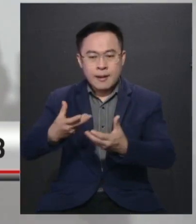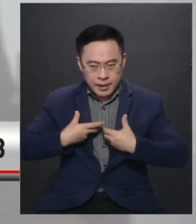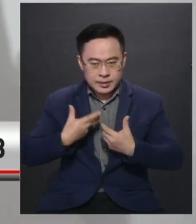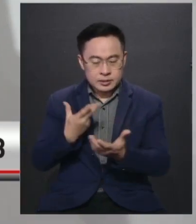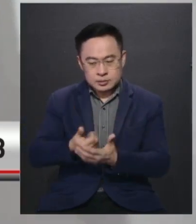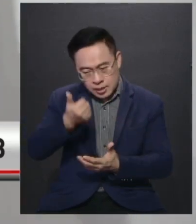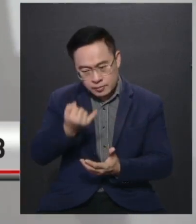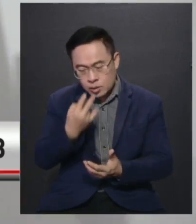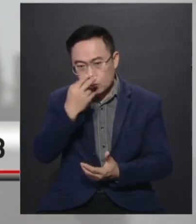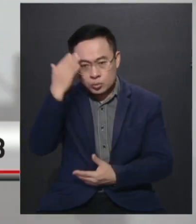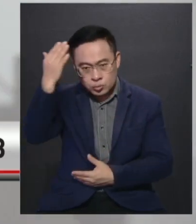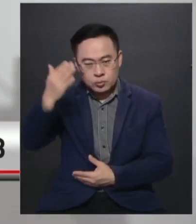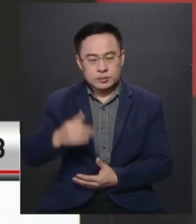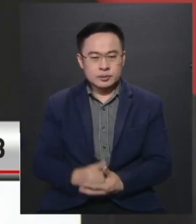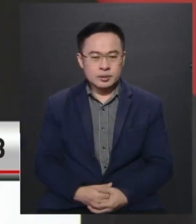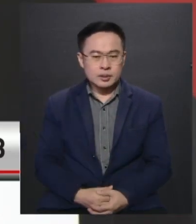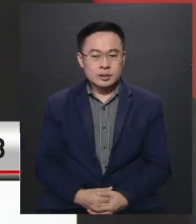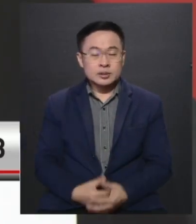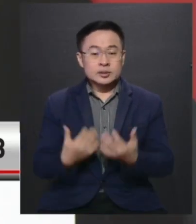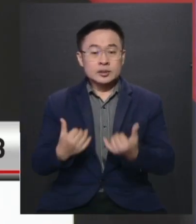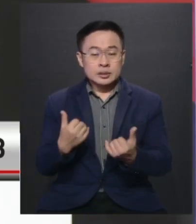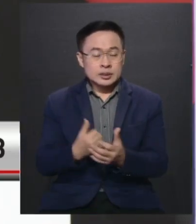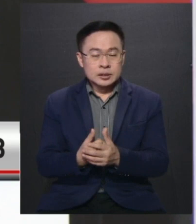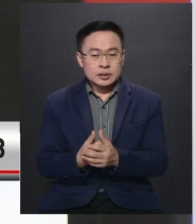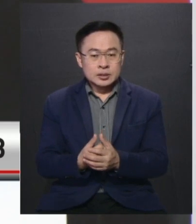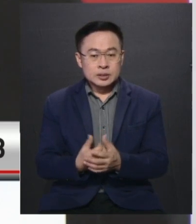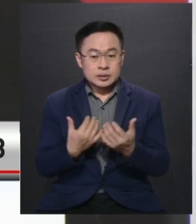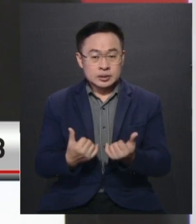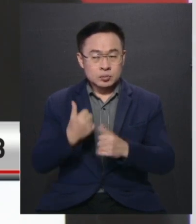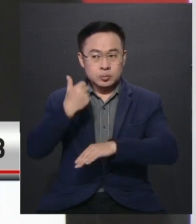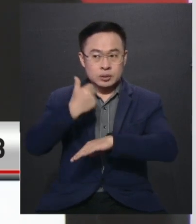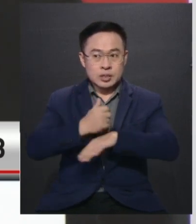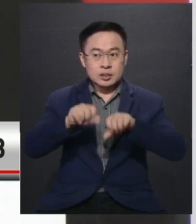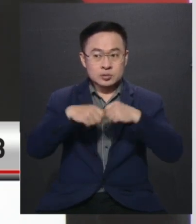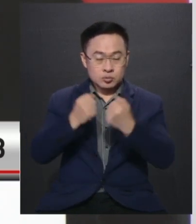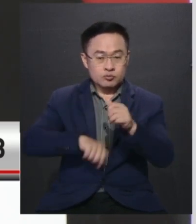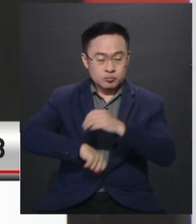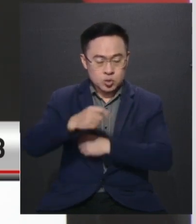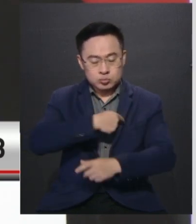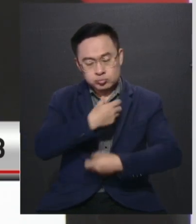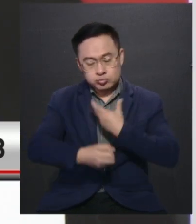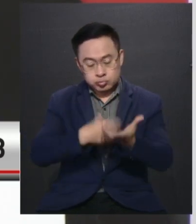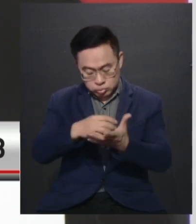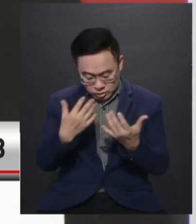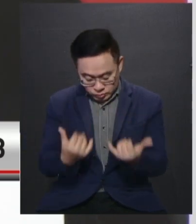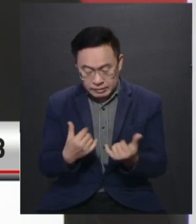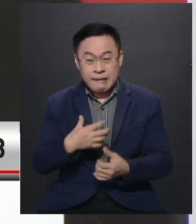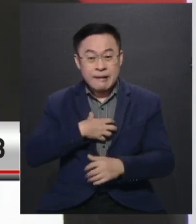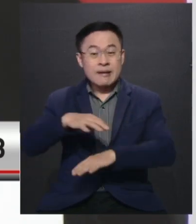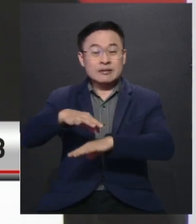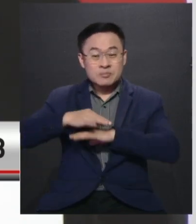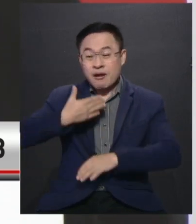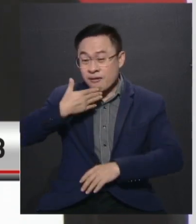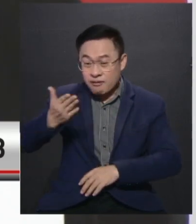ดำเนินการเสร็จเรียบร้อยแล้วซึ่งพลเอกสมยศก็ยังยืนยันอีกคำว่าไม่ได้ยึดติดกับตำแหน่ง